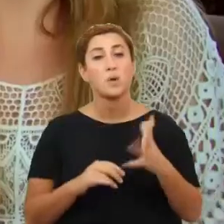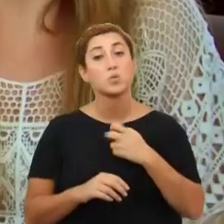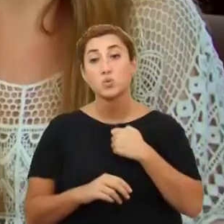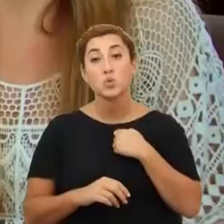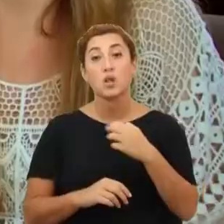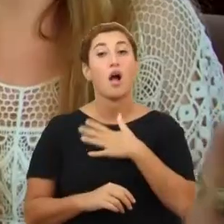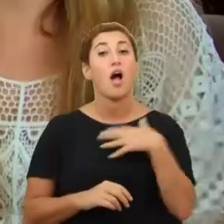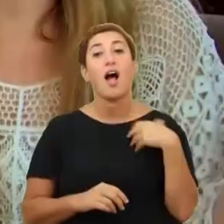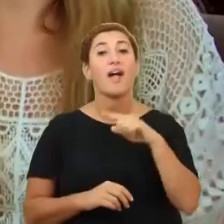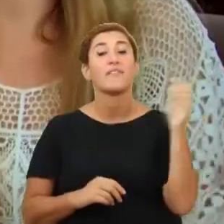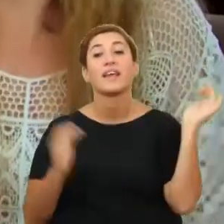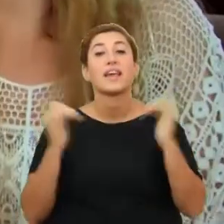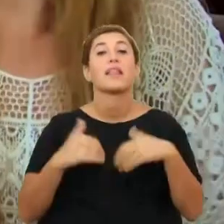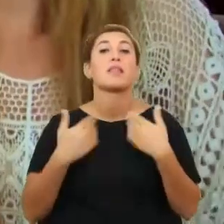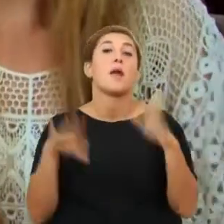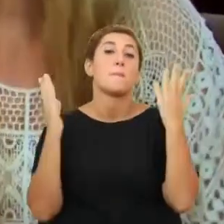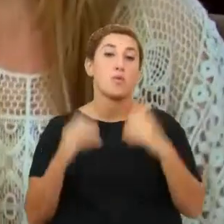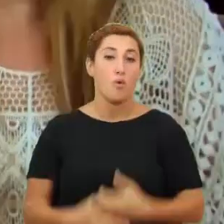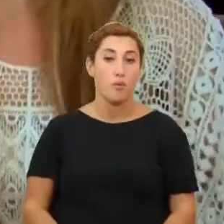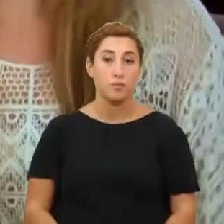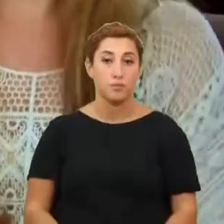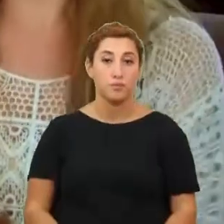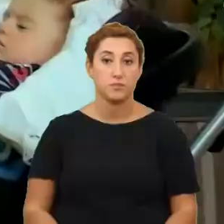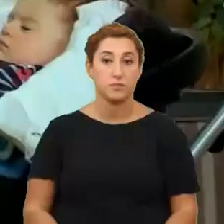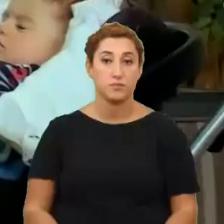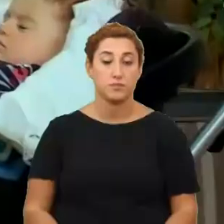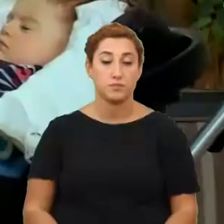maalesef annişkolarını getiremiyor bu.